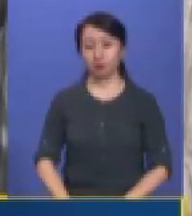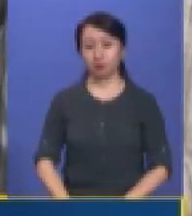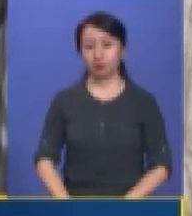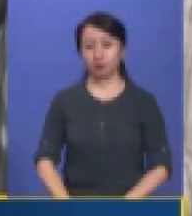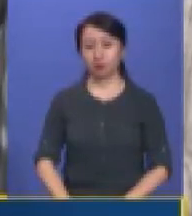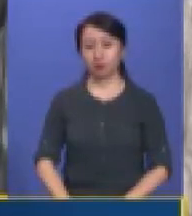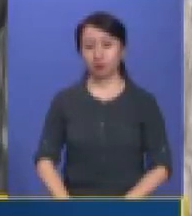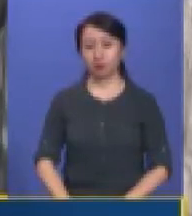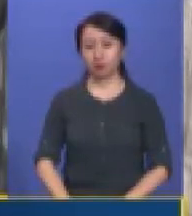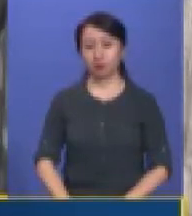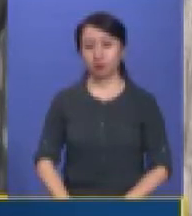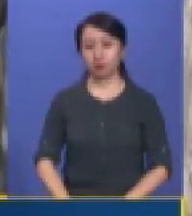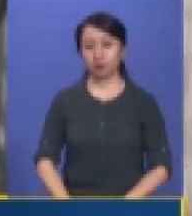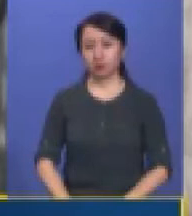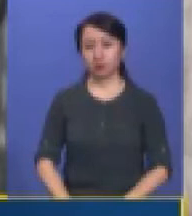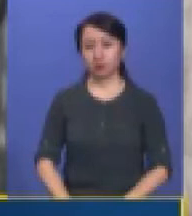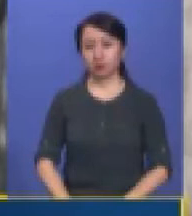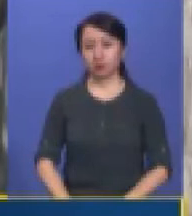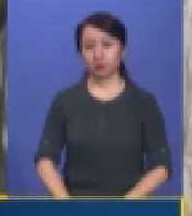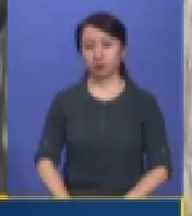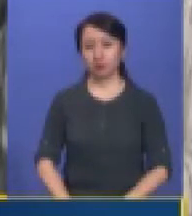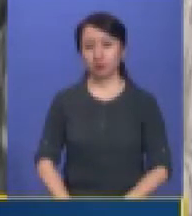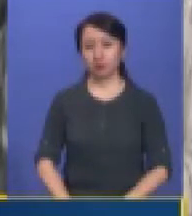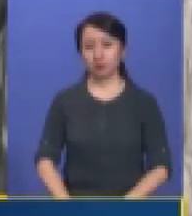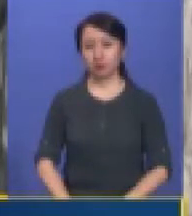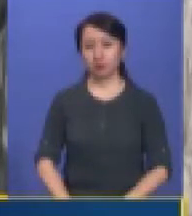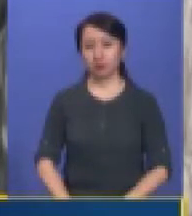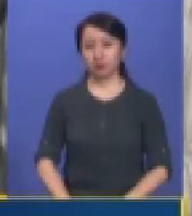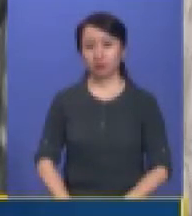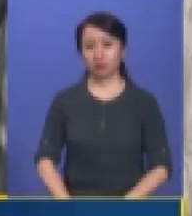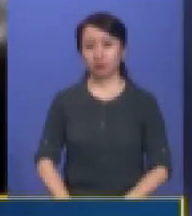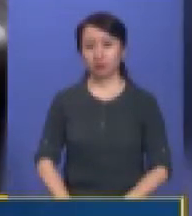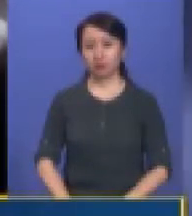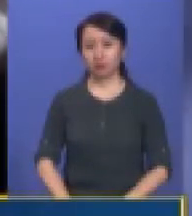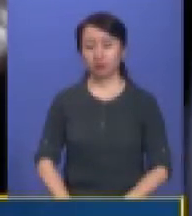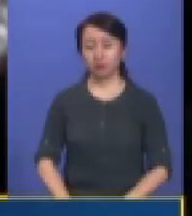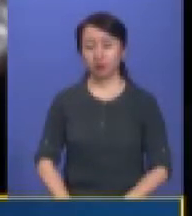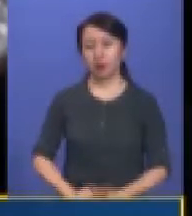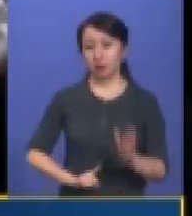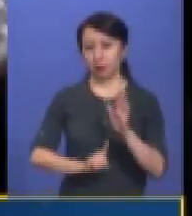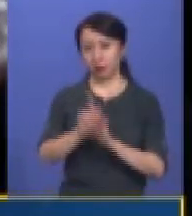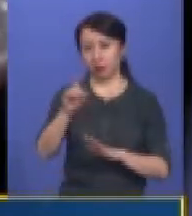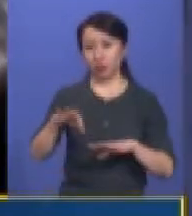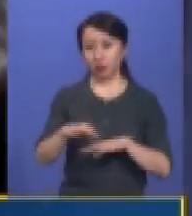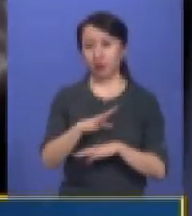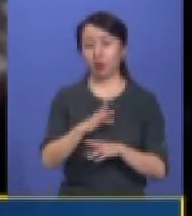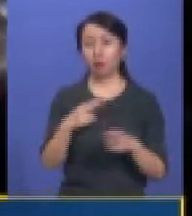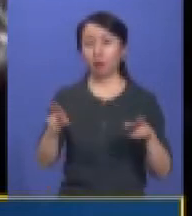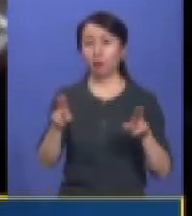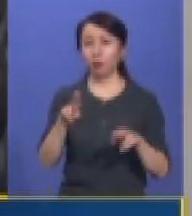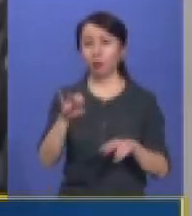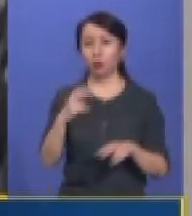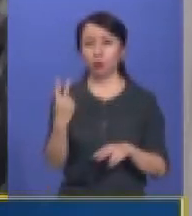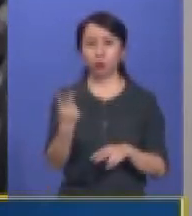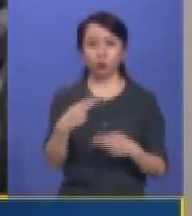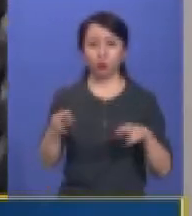родной, моя судьба, моя любовь и доля. В самом начале пара образовала дуэт, а затем в